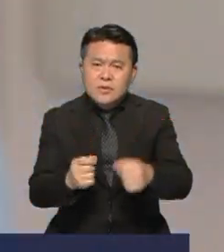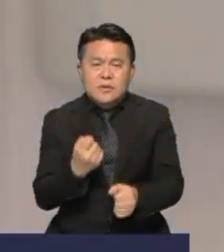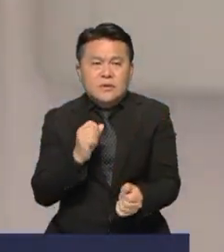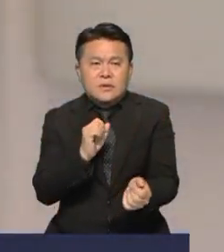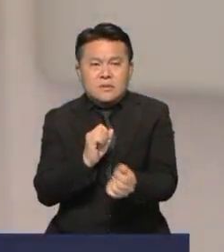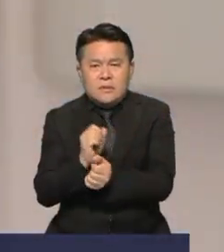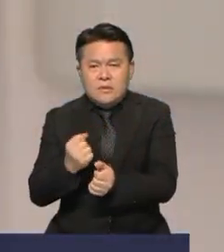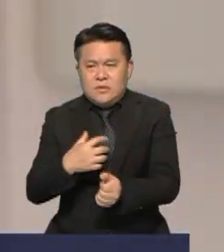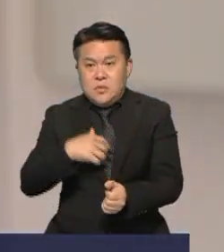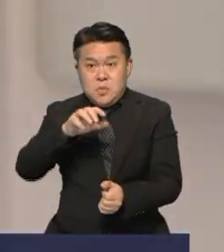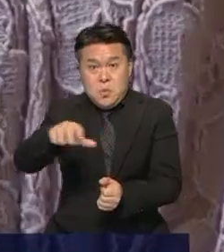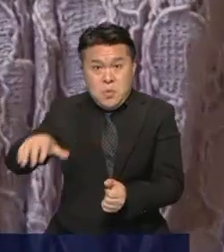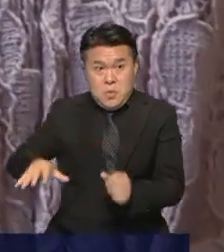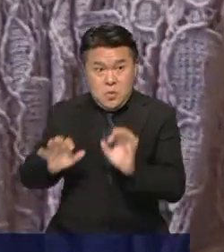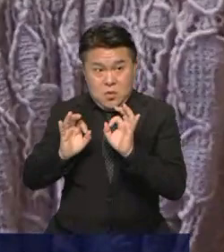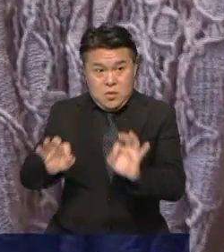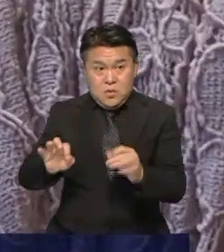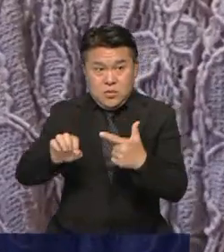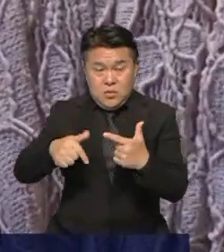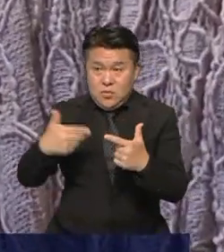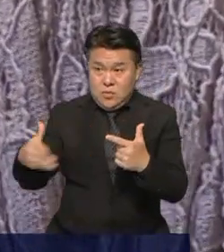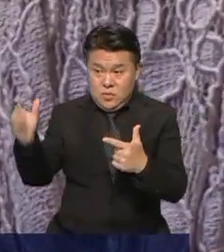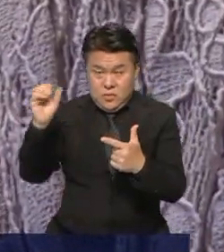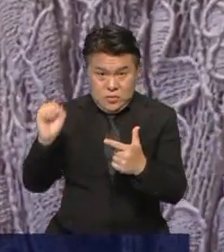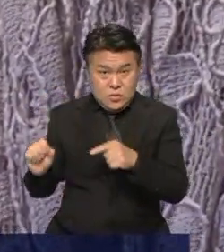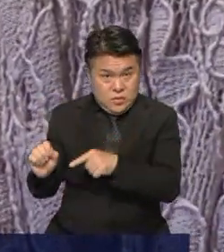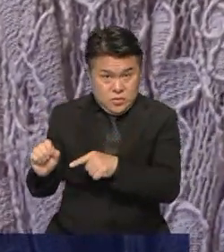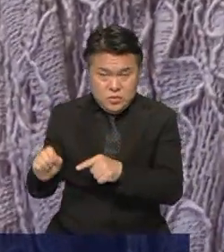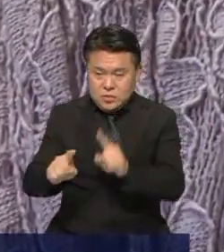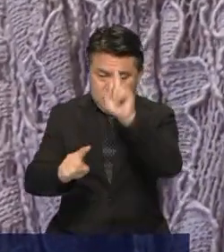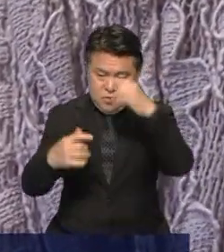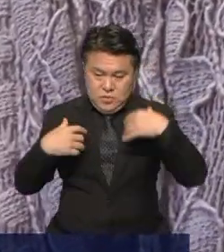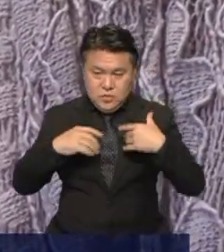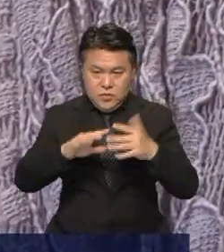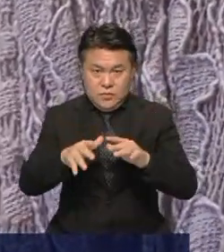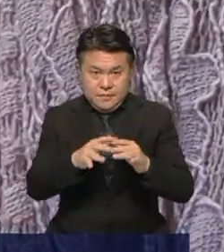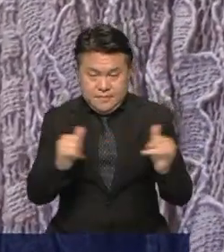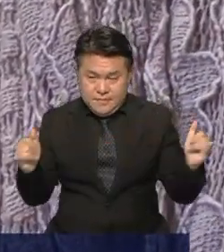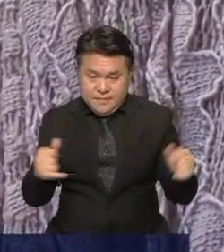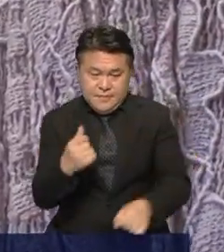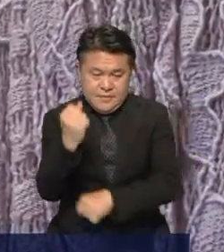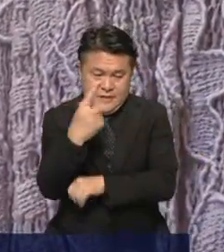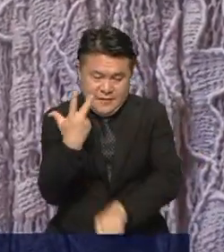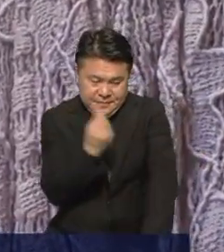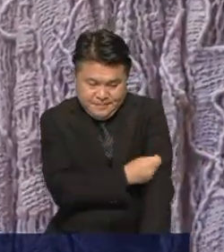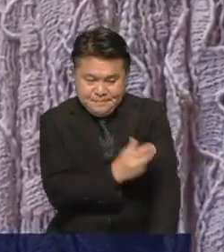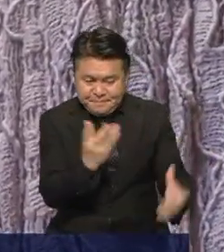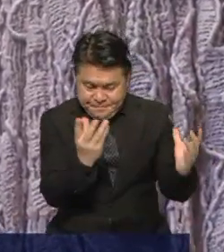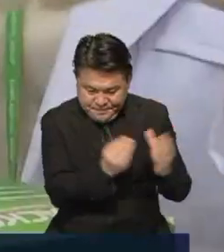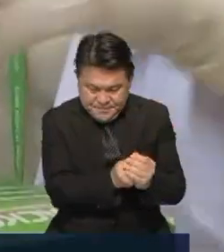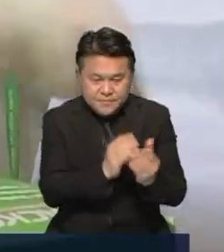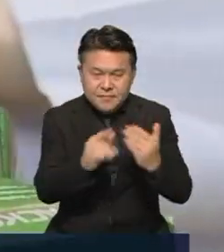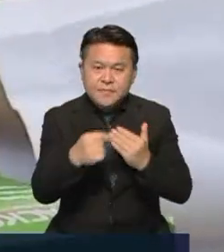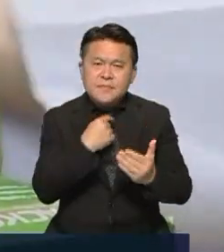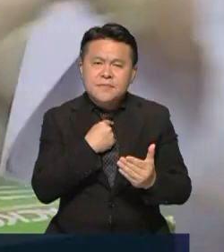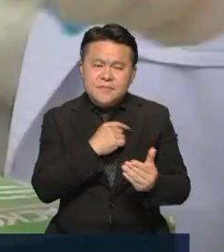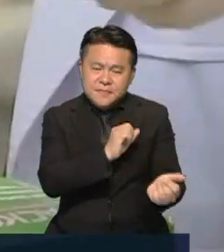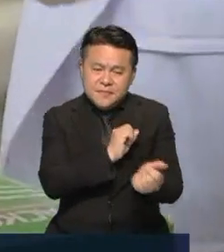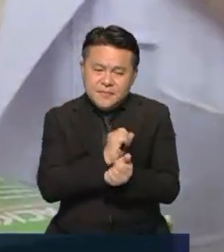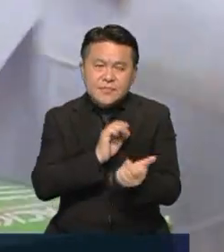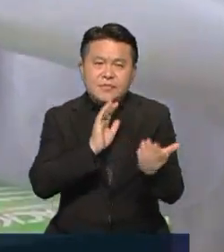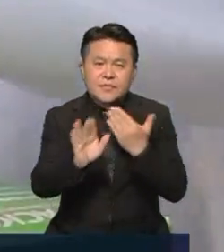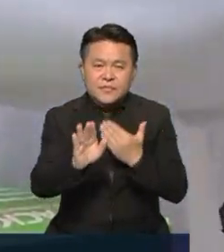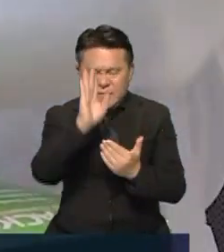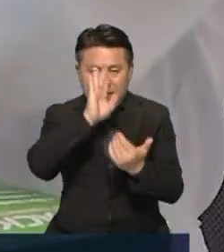취약 시설은 6.9%입니다. 방역당국은 국민들이 기초접종 완료와 감염 경험으로 면역을